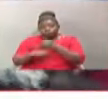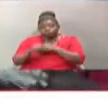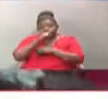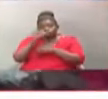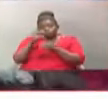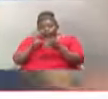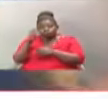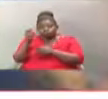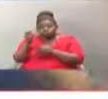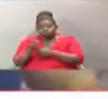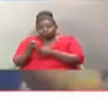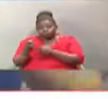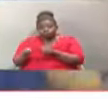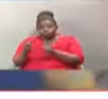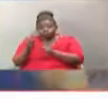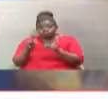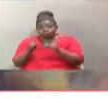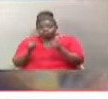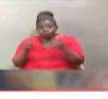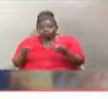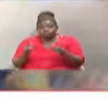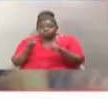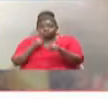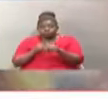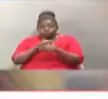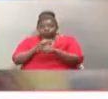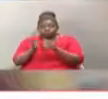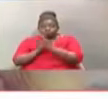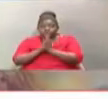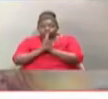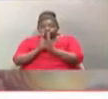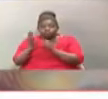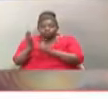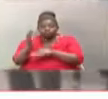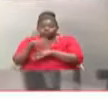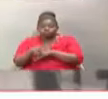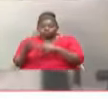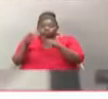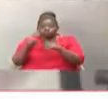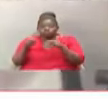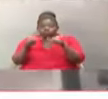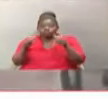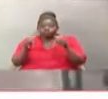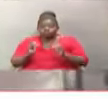esikiriza bakasitoma neera yetukoledde emboozi eno nga tebinaba kutambula bulungi.